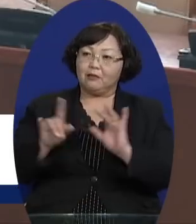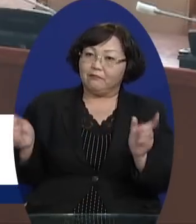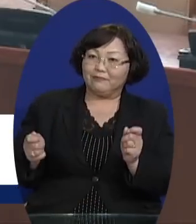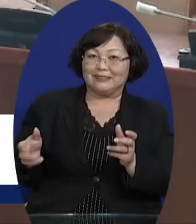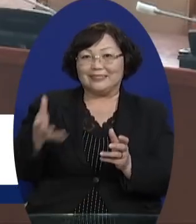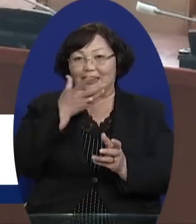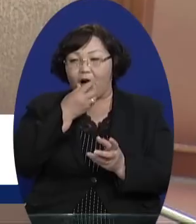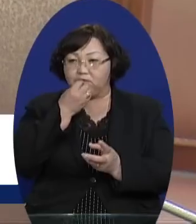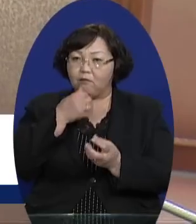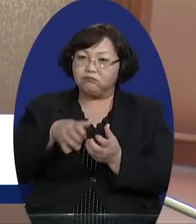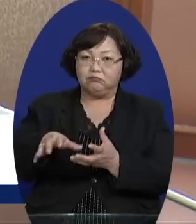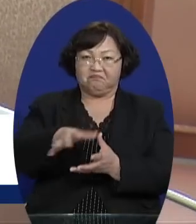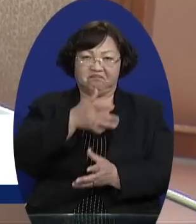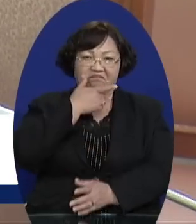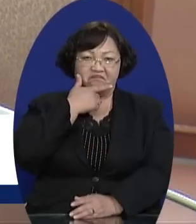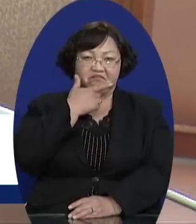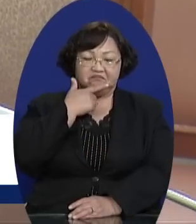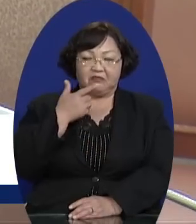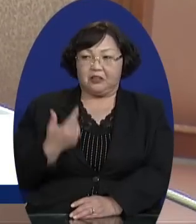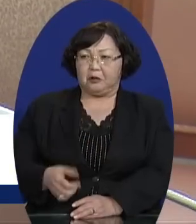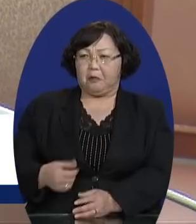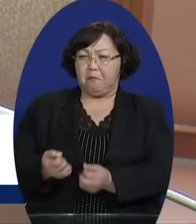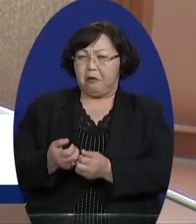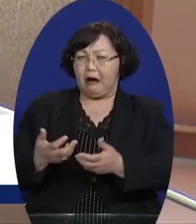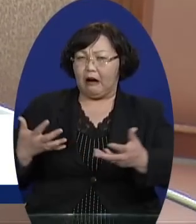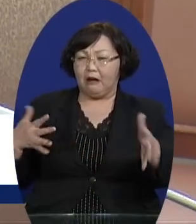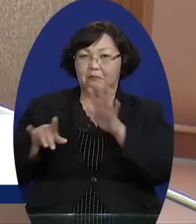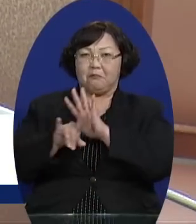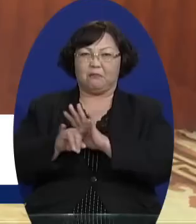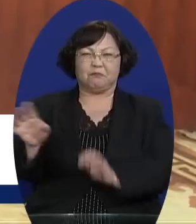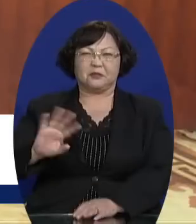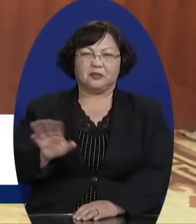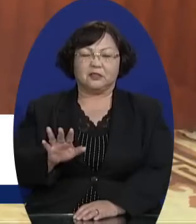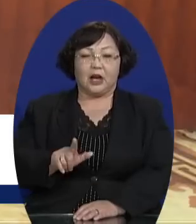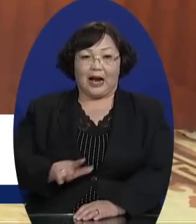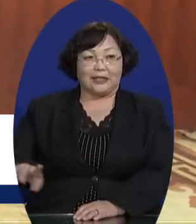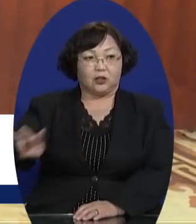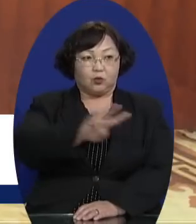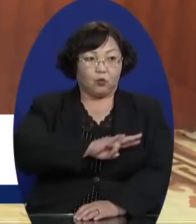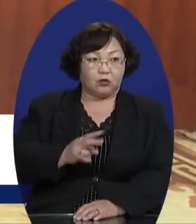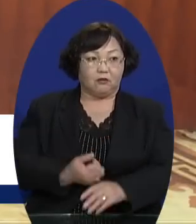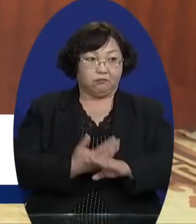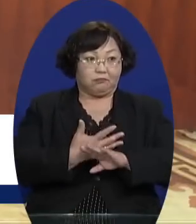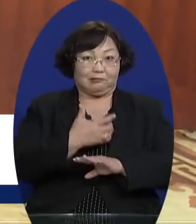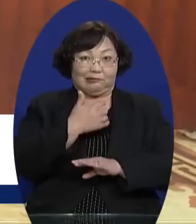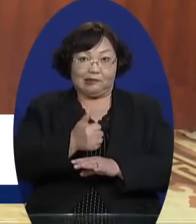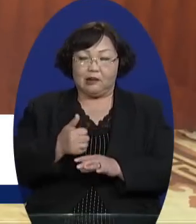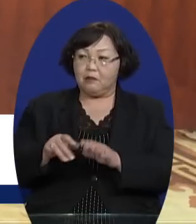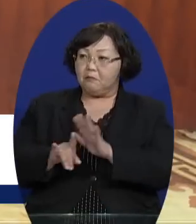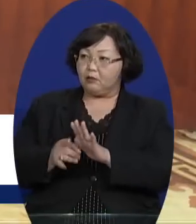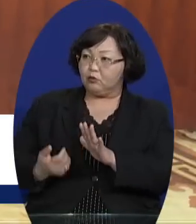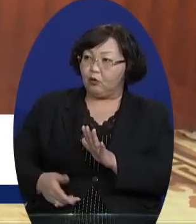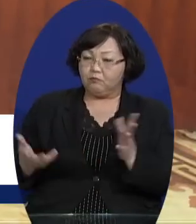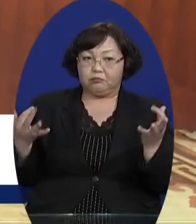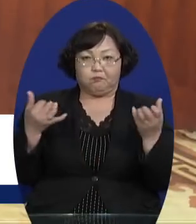юм. Цаашид мал сүргийн тоо толгойг бэлчээрийн даацад тохируулж өсгөх, эдийн засгийн эргэлтэд оруулах нөхцөлийг бүрдүүлэх, төрийн